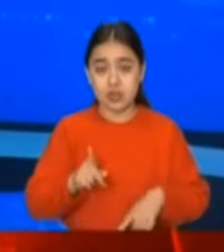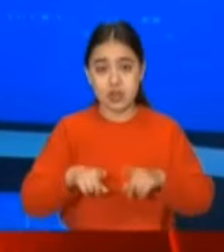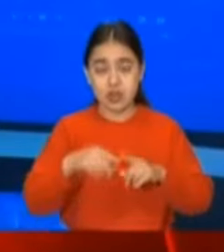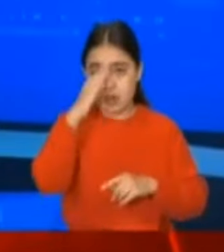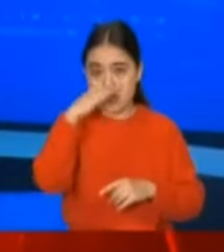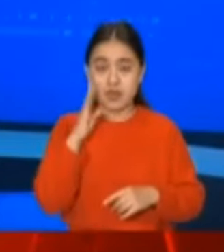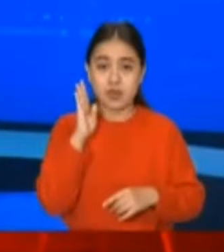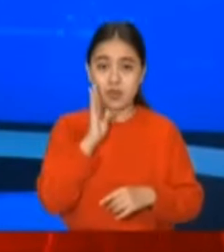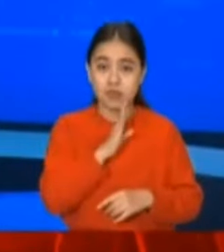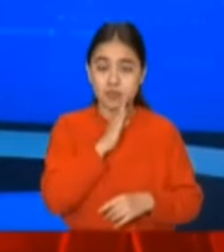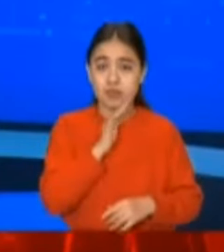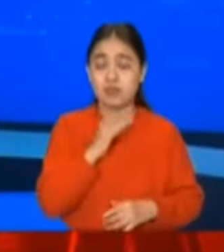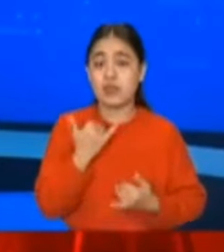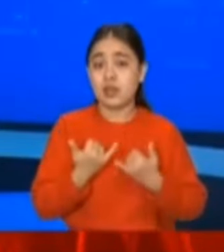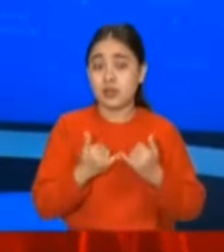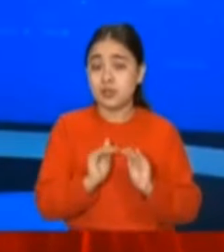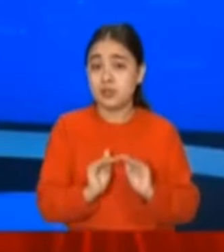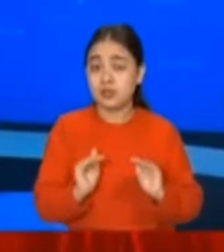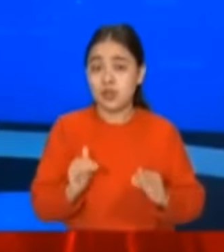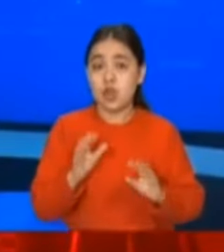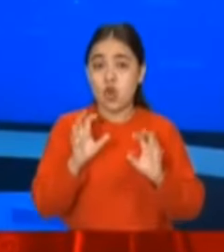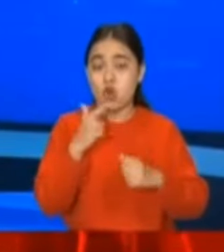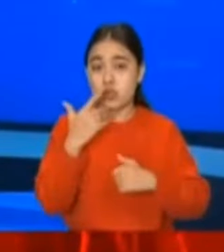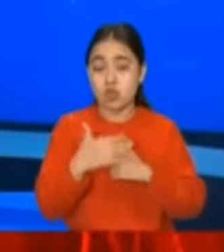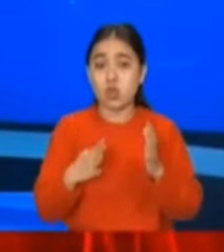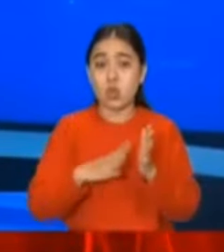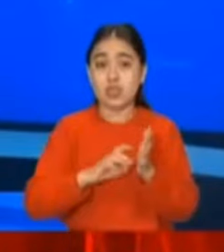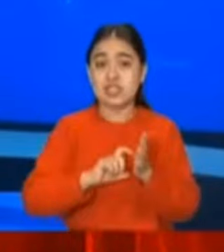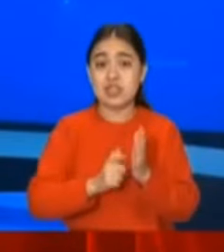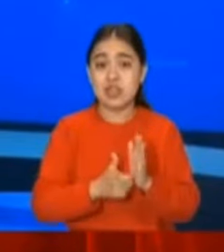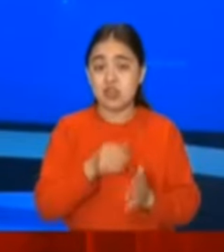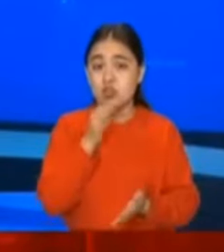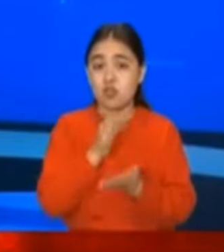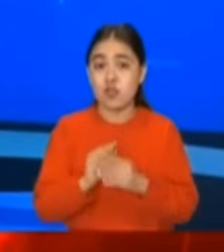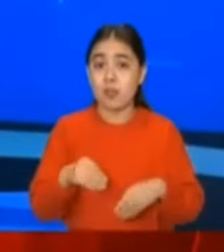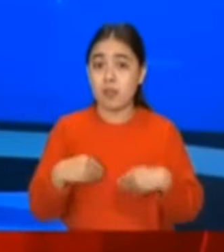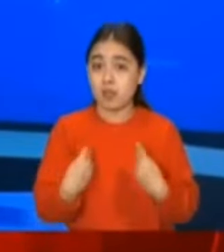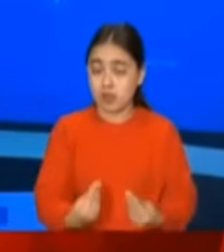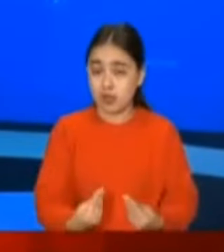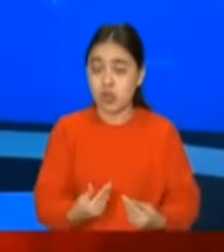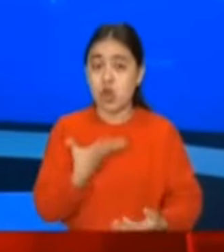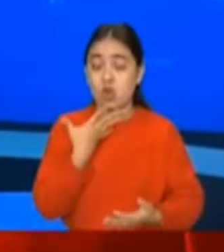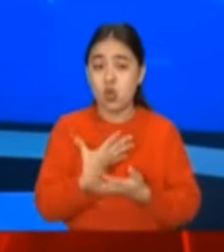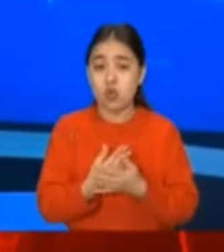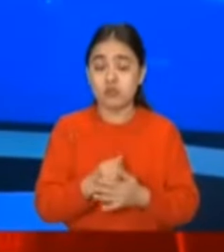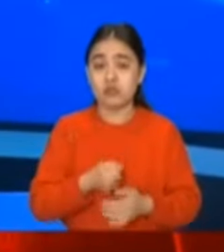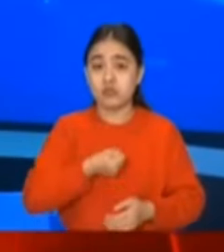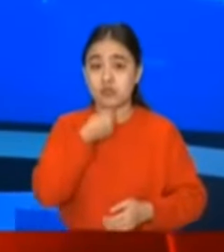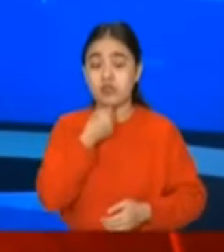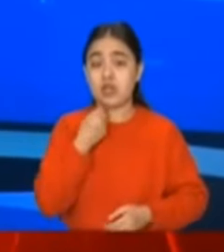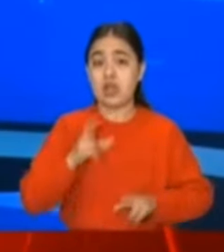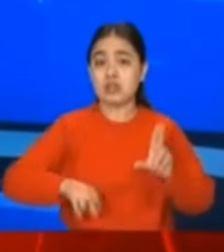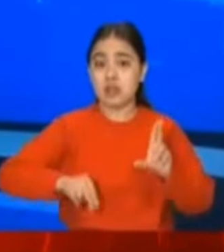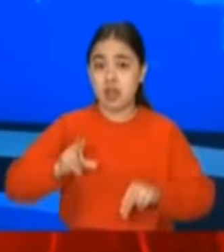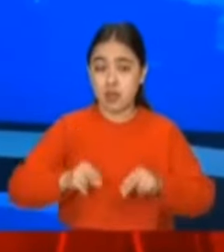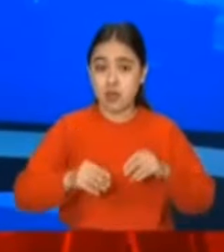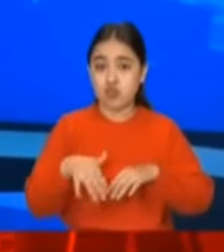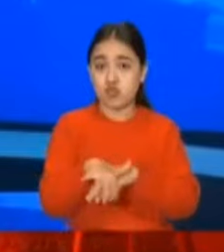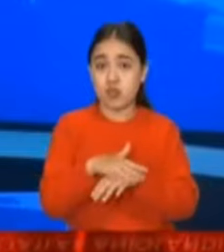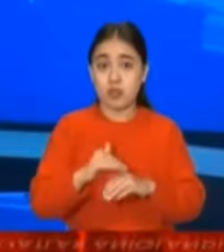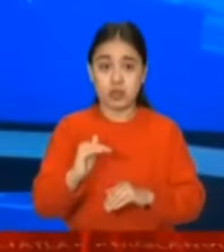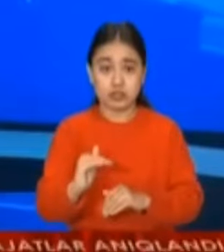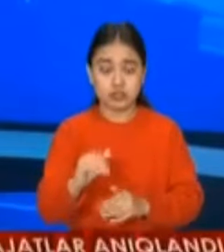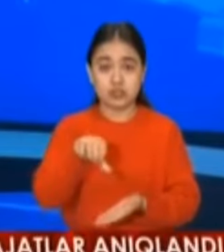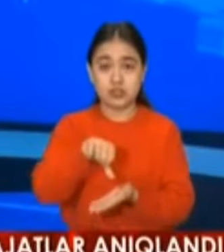ayrim ota-onasining erkatoylari qonun oldida 9-sinfdan oq javob beradigan bo'ldi. O'zini voyaga yetgan deb hisoblaydigan jamiyatning